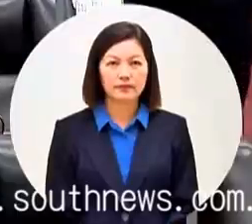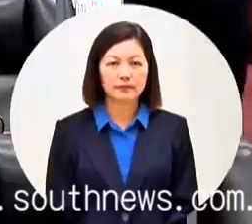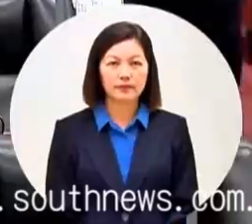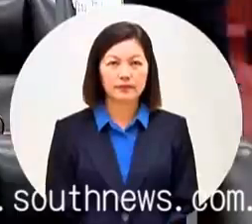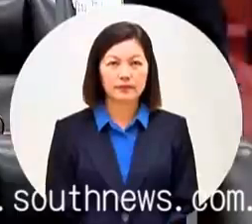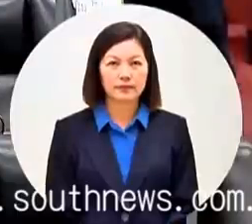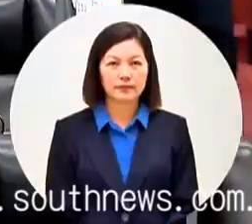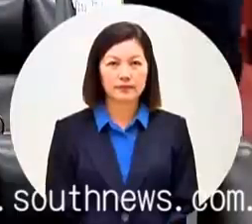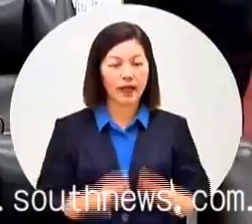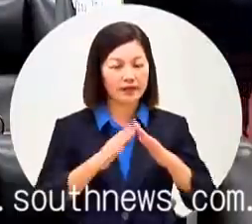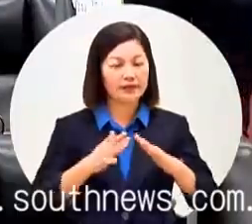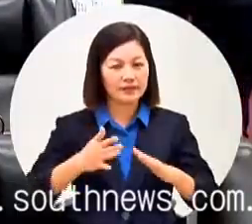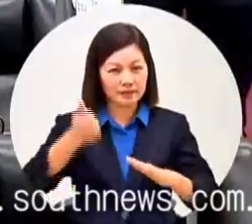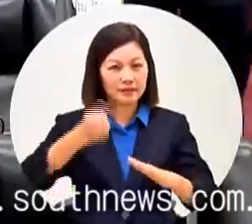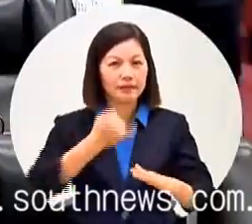请市长回